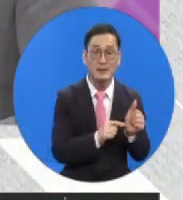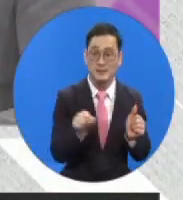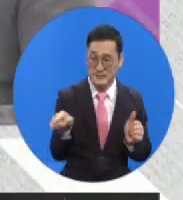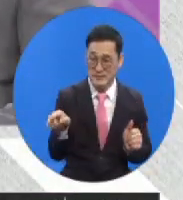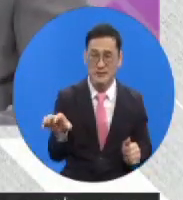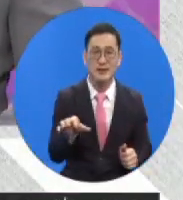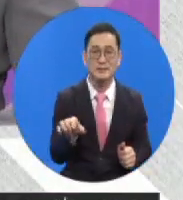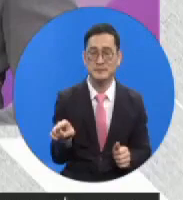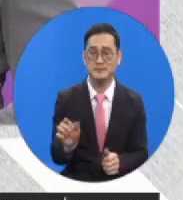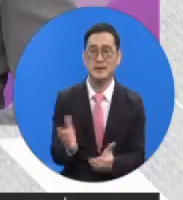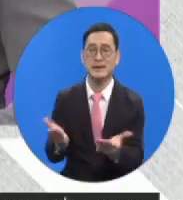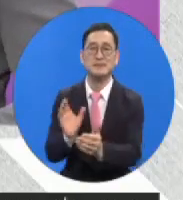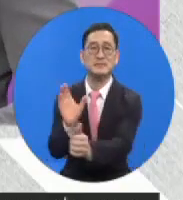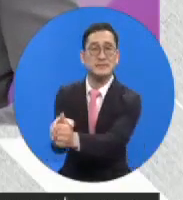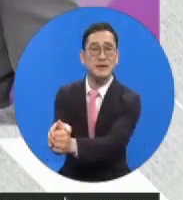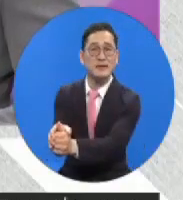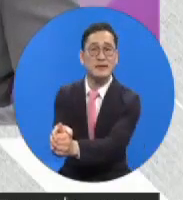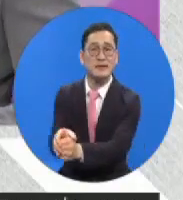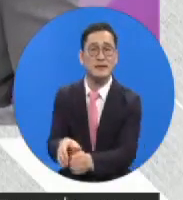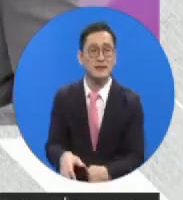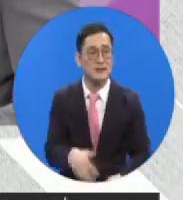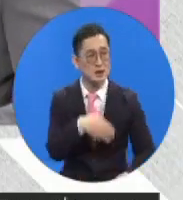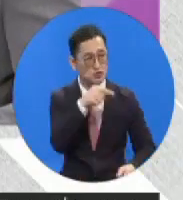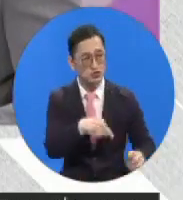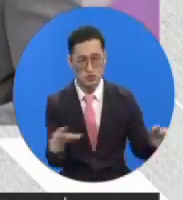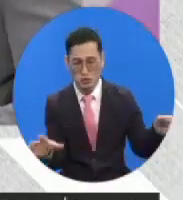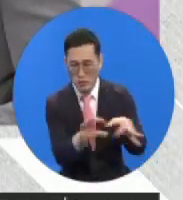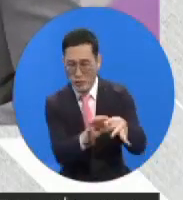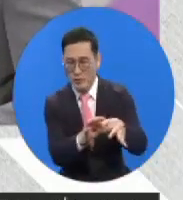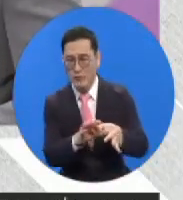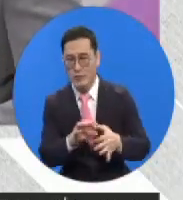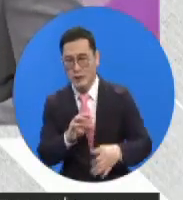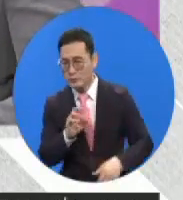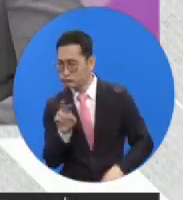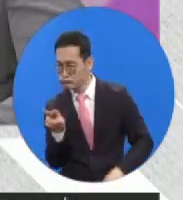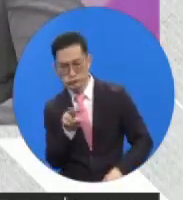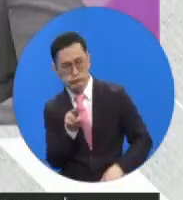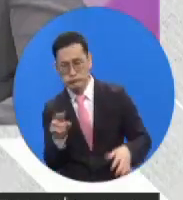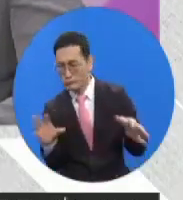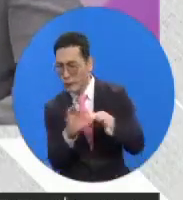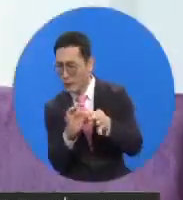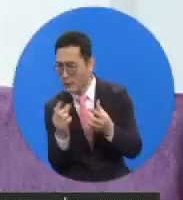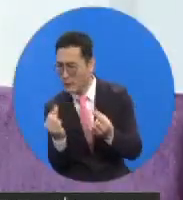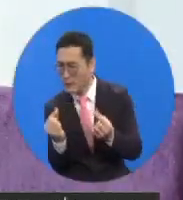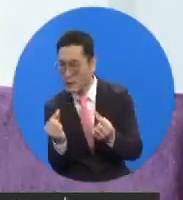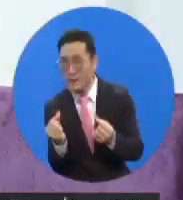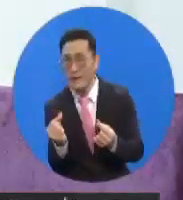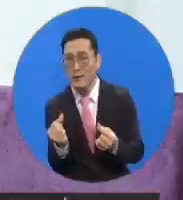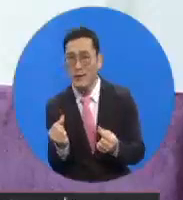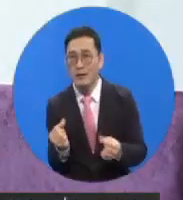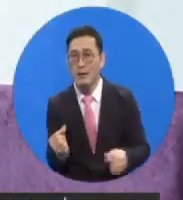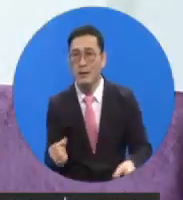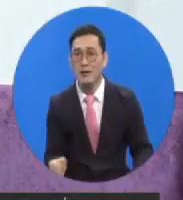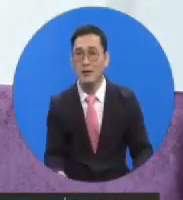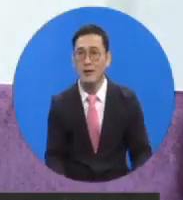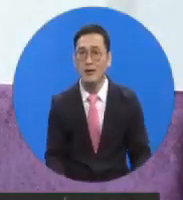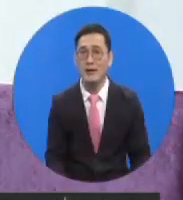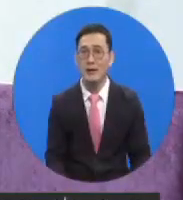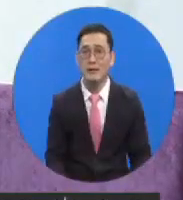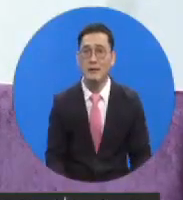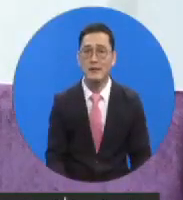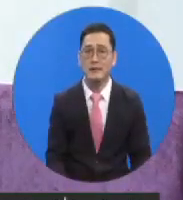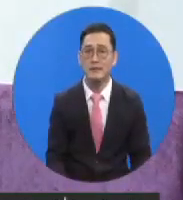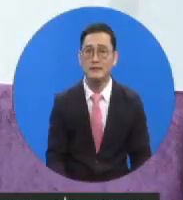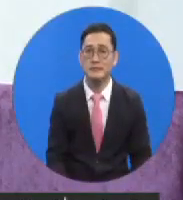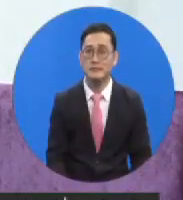됐기 때문에 추미애 라인 아니냐 뭐 이런 관측도 있었던 분 아니었던가요? 어제 이제 사회평을 하면서 그 부분을 굉장히 불쾌감을 본인 스스로